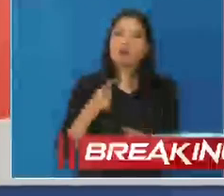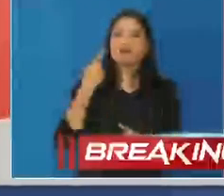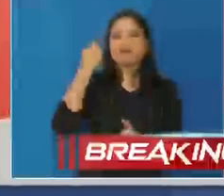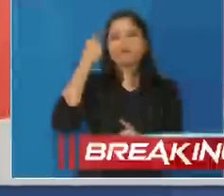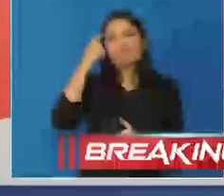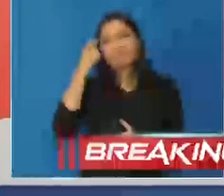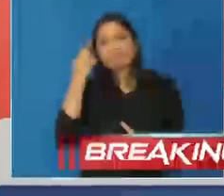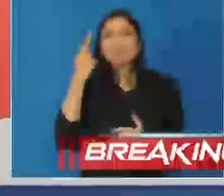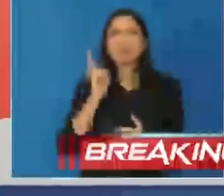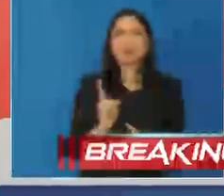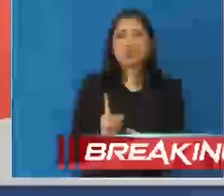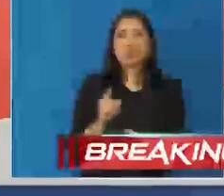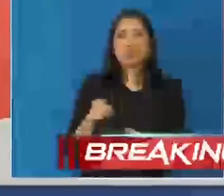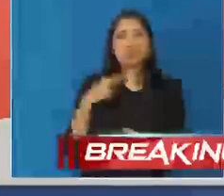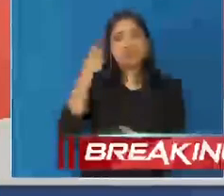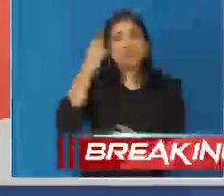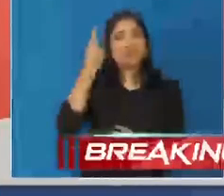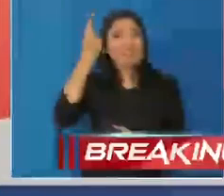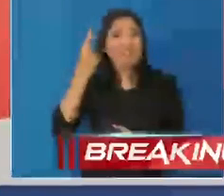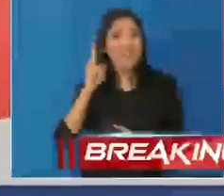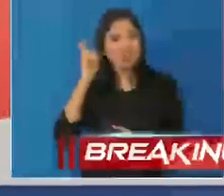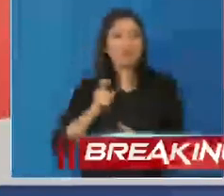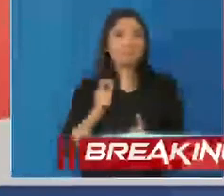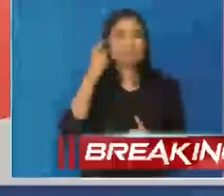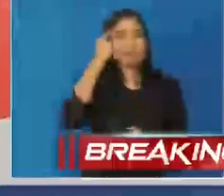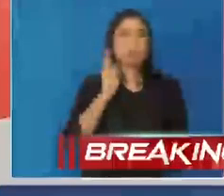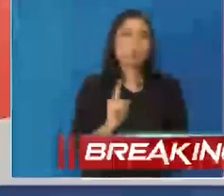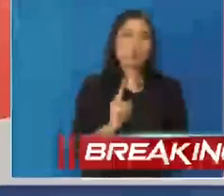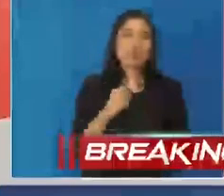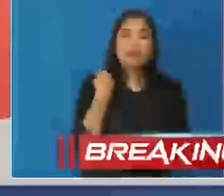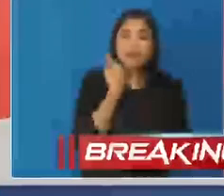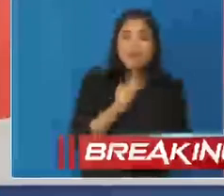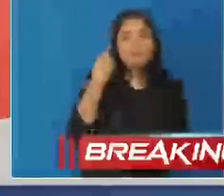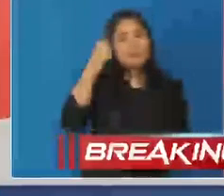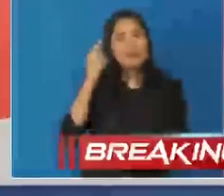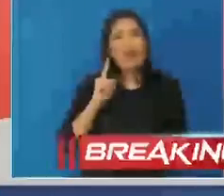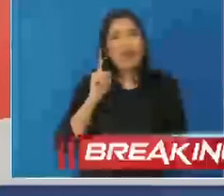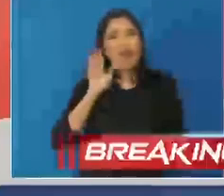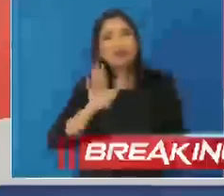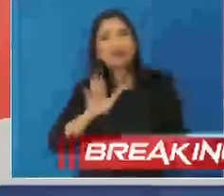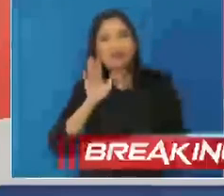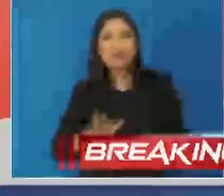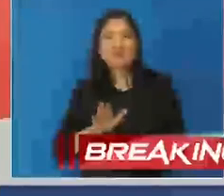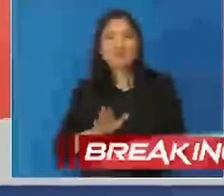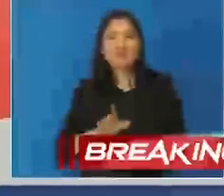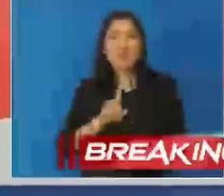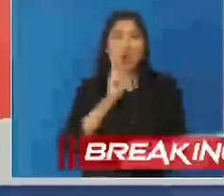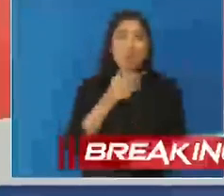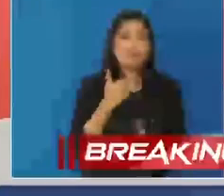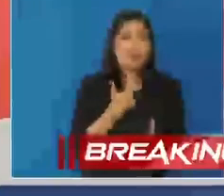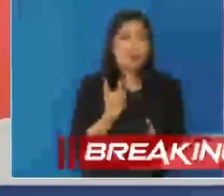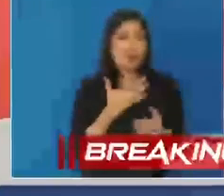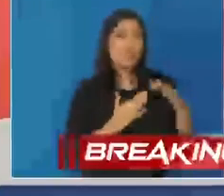apabila nantinya akan mudik Kami menyarankan hati-hati sebisa bisanya Hai ditunda